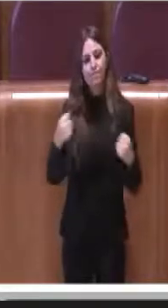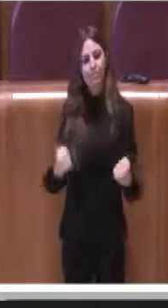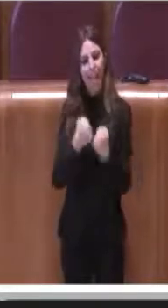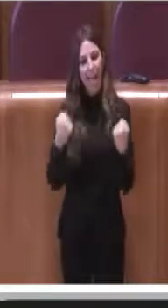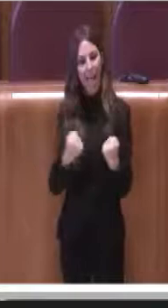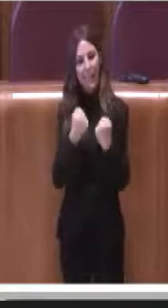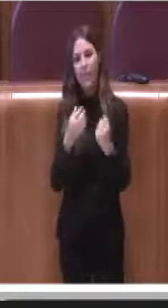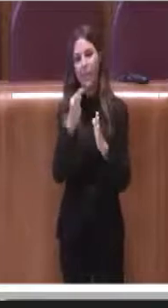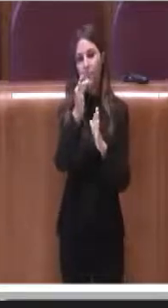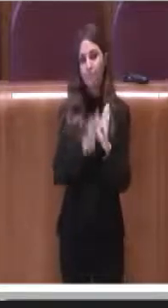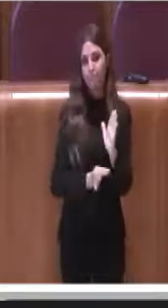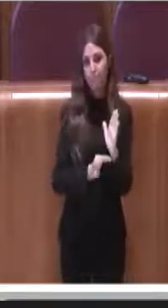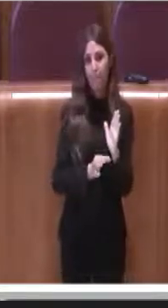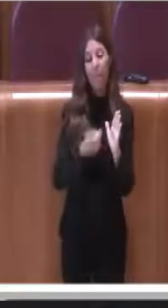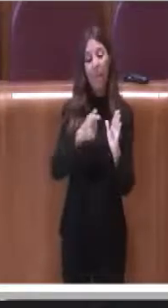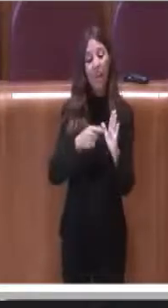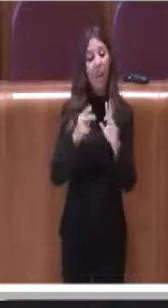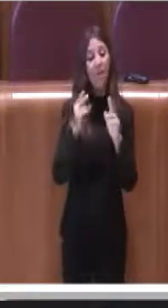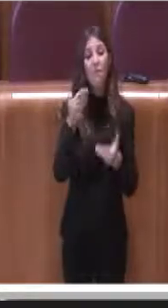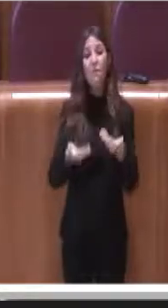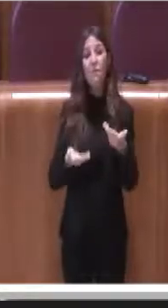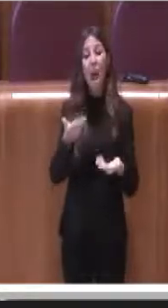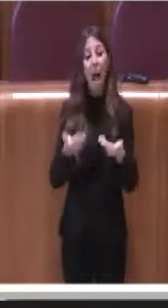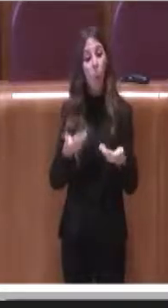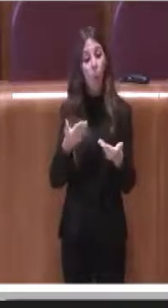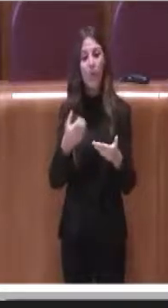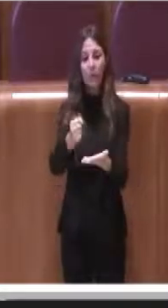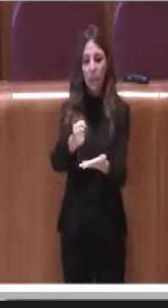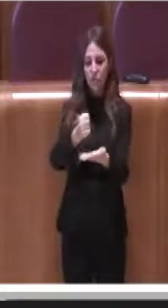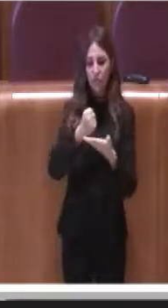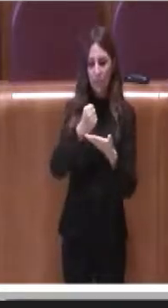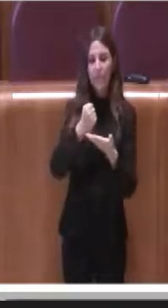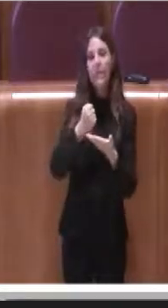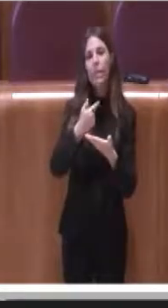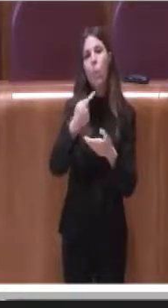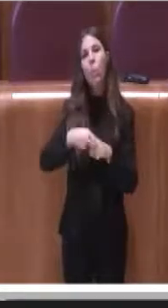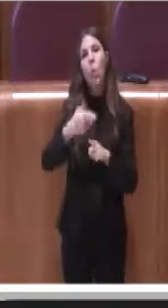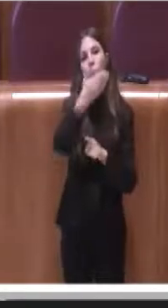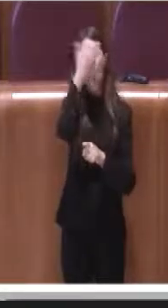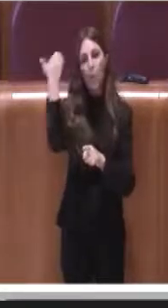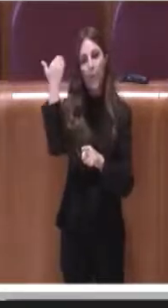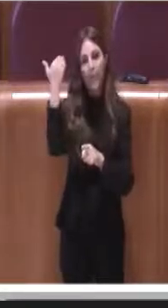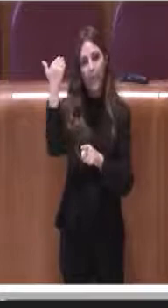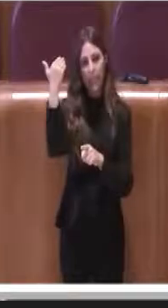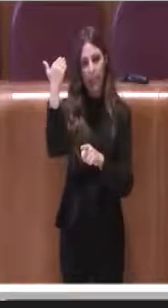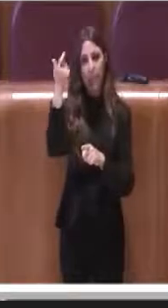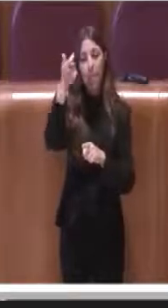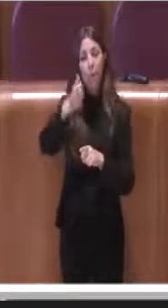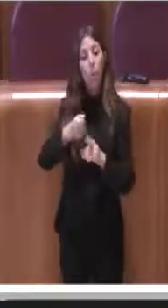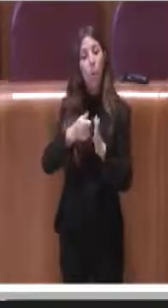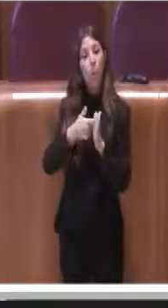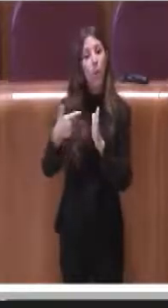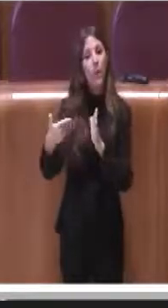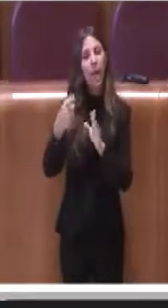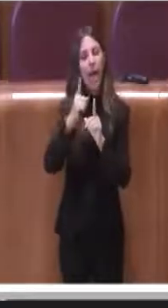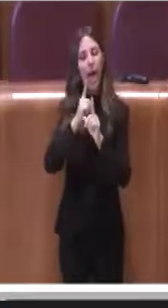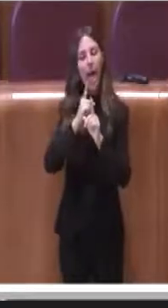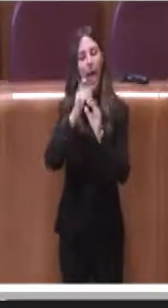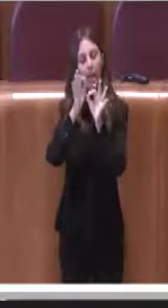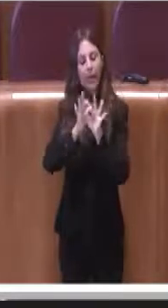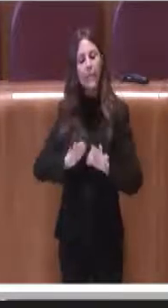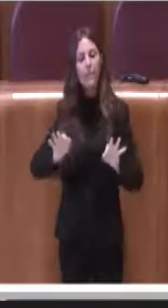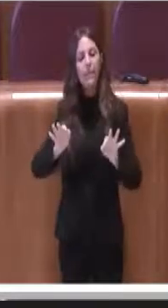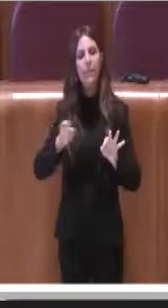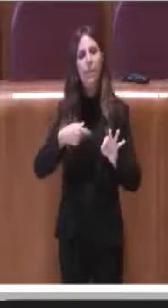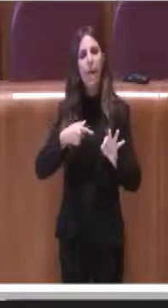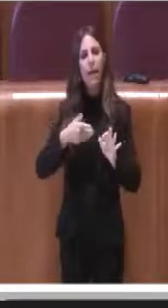della normativa, valutando incentivi e ristori al fine di rispettare. Chiaramente nel settore dei gestori,